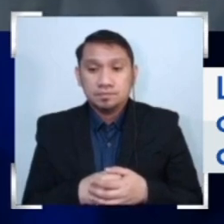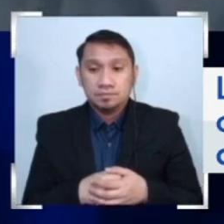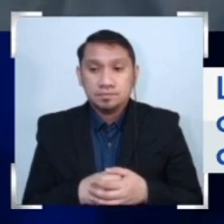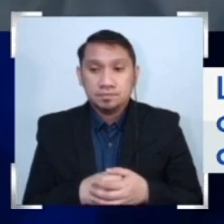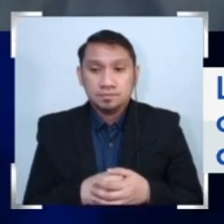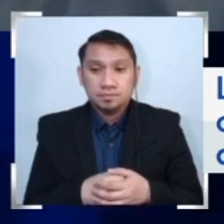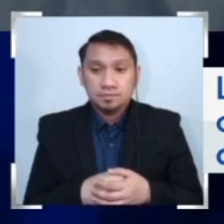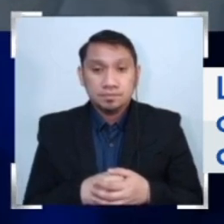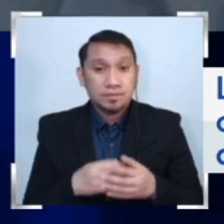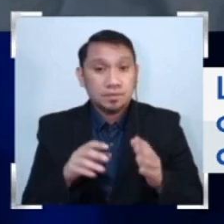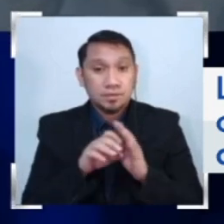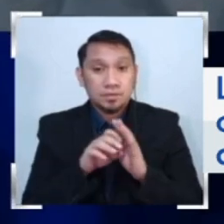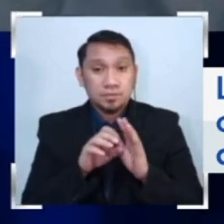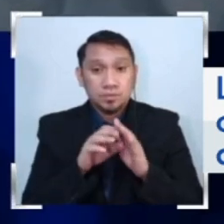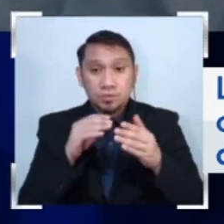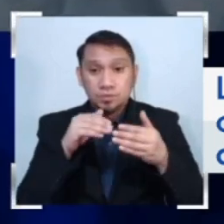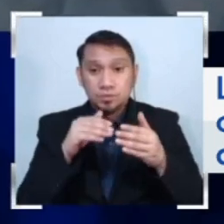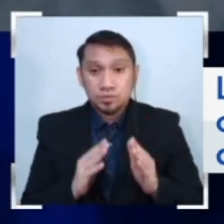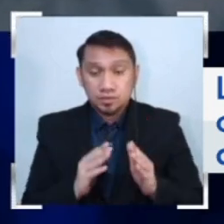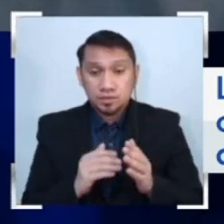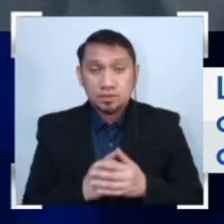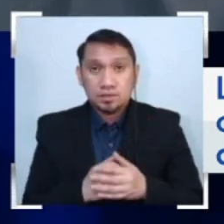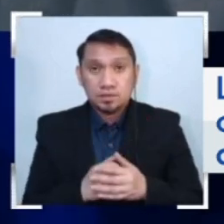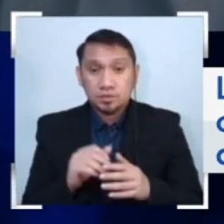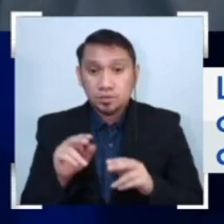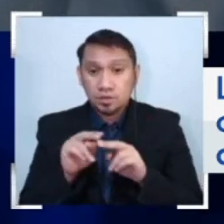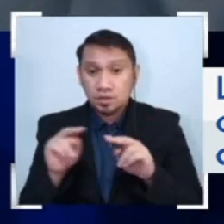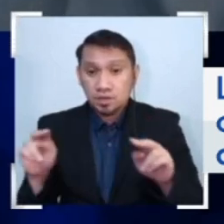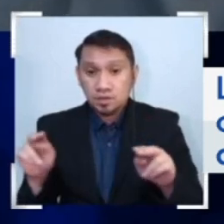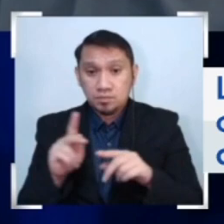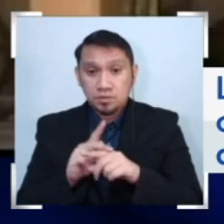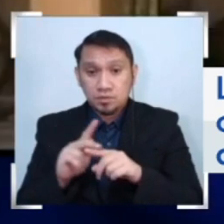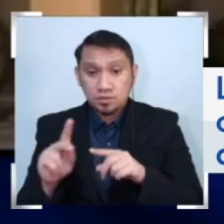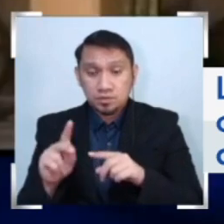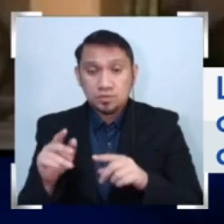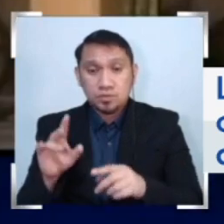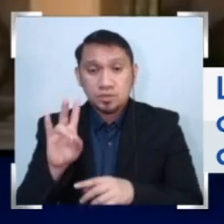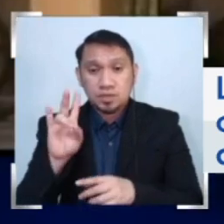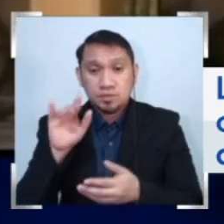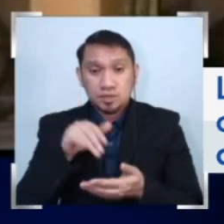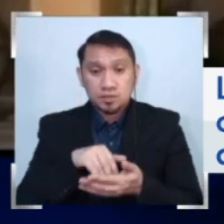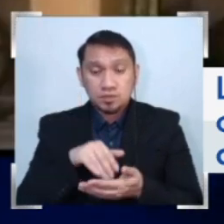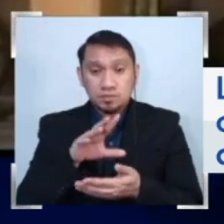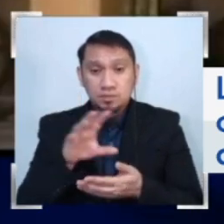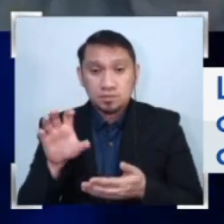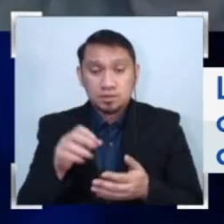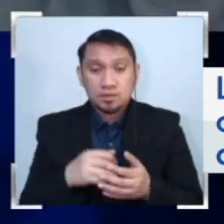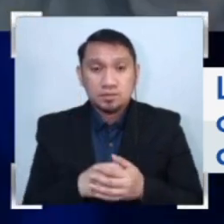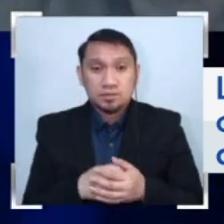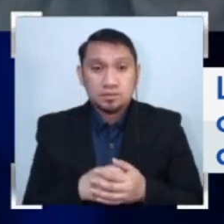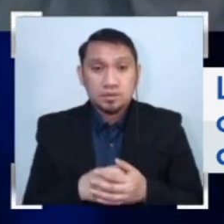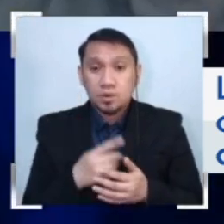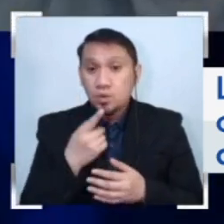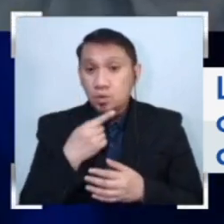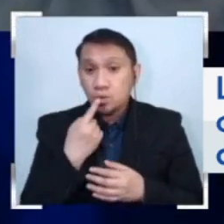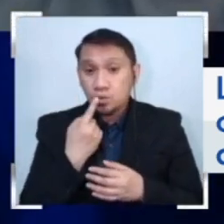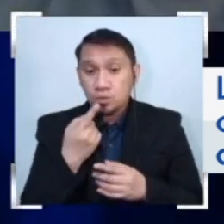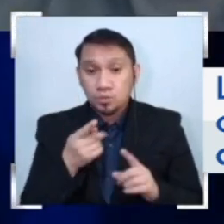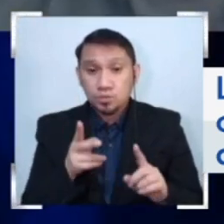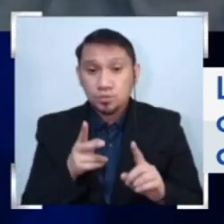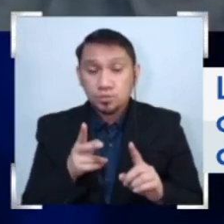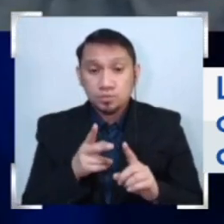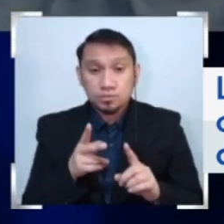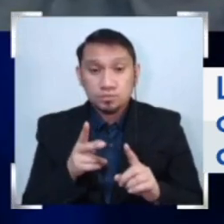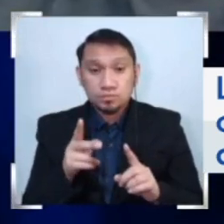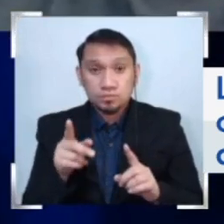student to non-professional, umaabot po ng 7,500. At ang madalas mabiktima? Karamihan naman sa atin, hindi